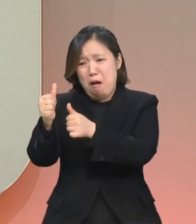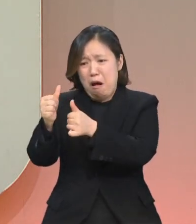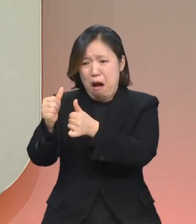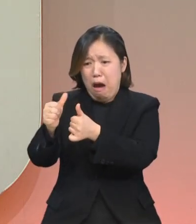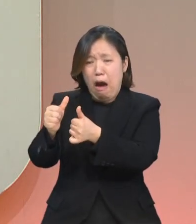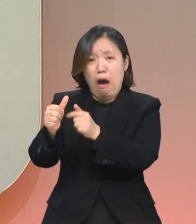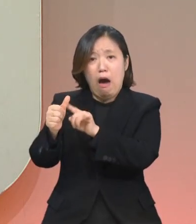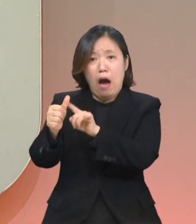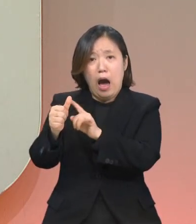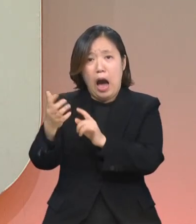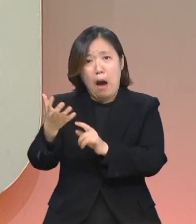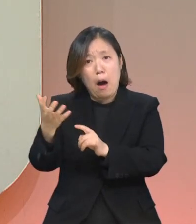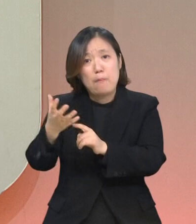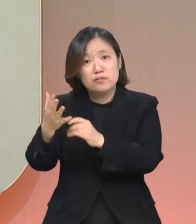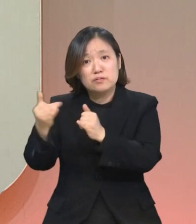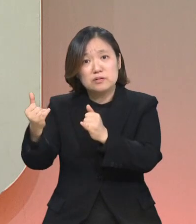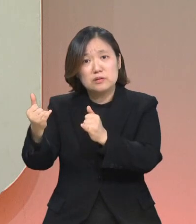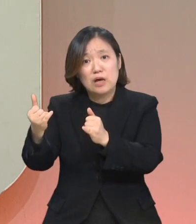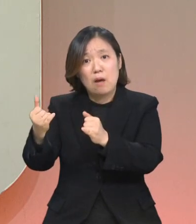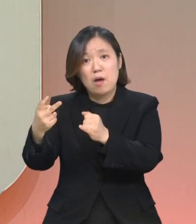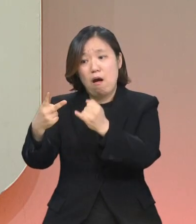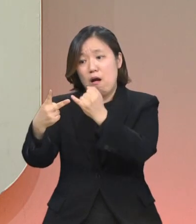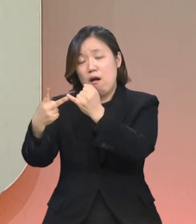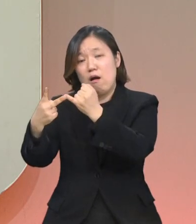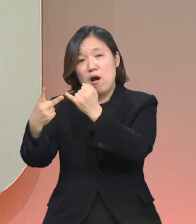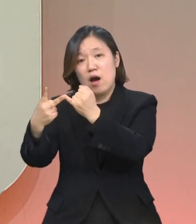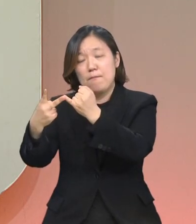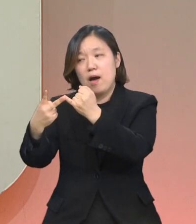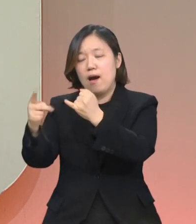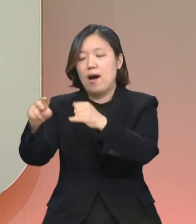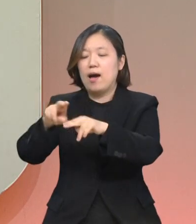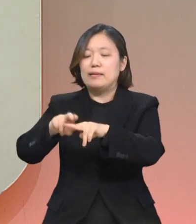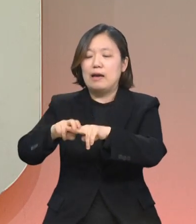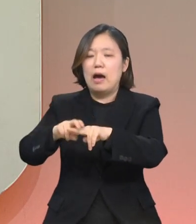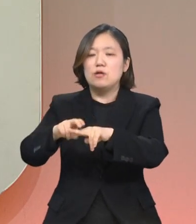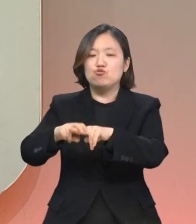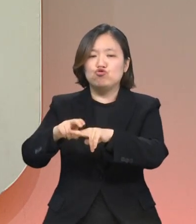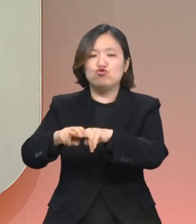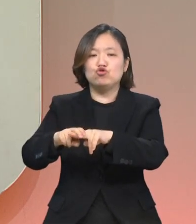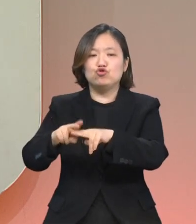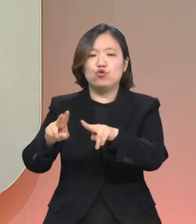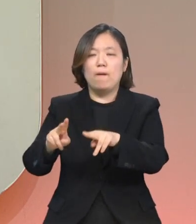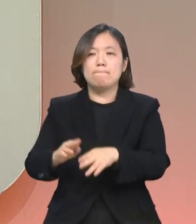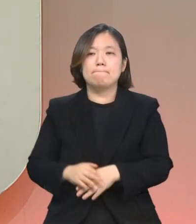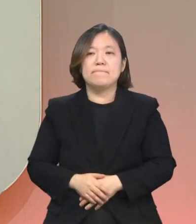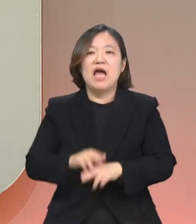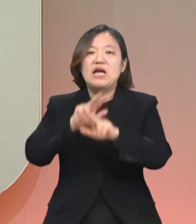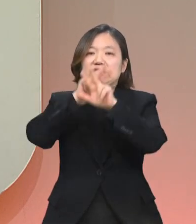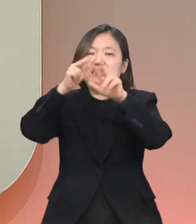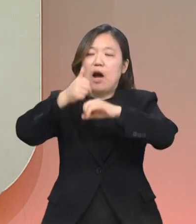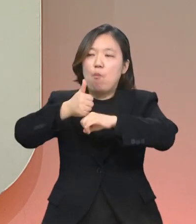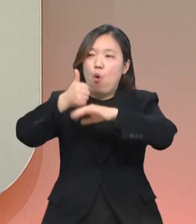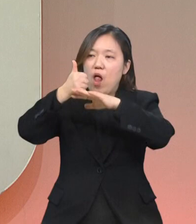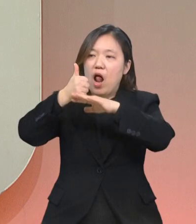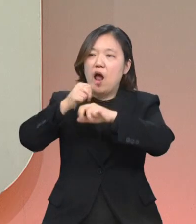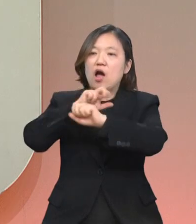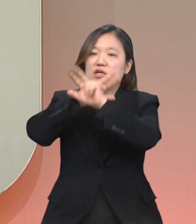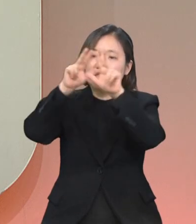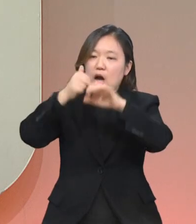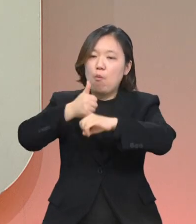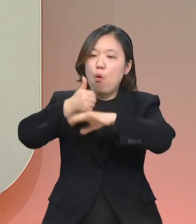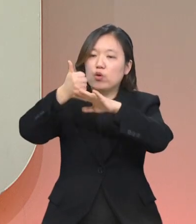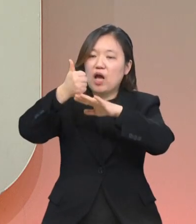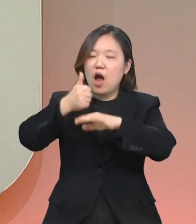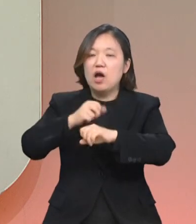이렇게 입을 위해 이렇게 앉아 가지고 앉아 가지고 하염없이 지장보살 지장보살